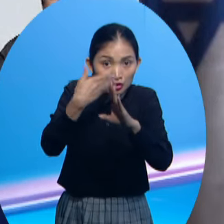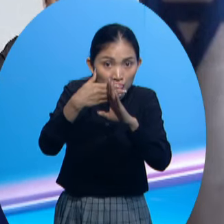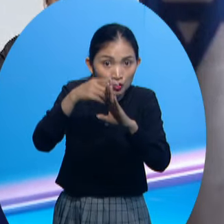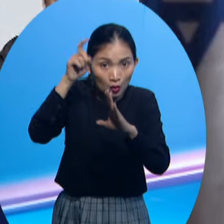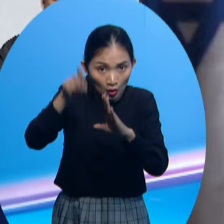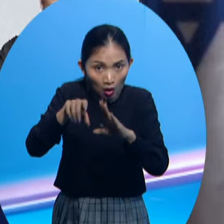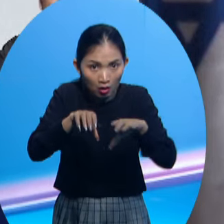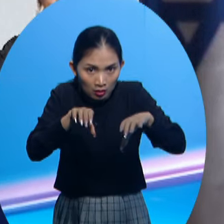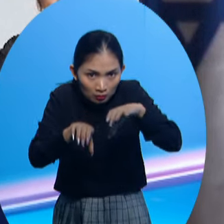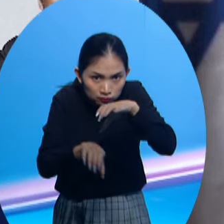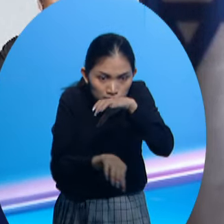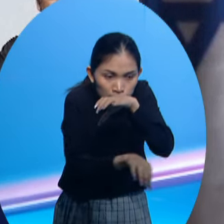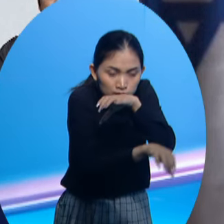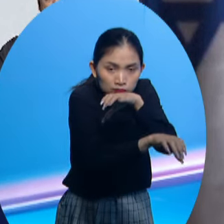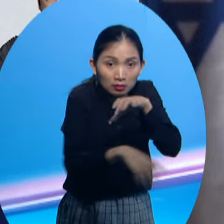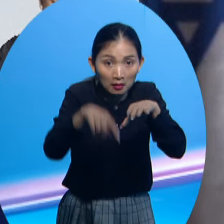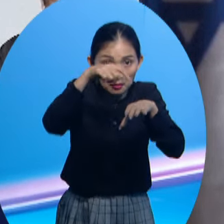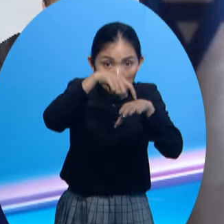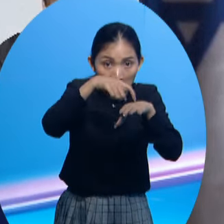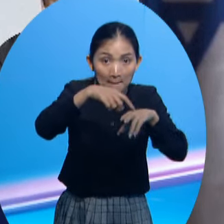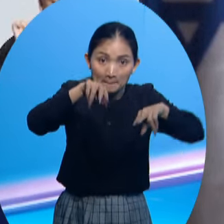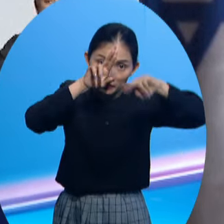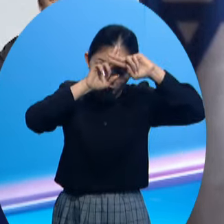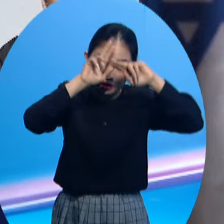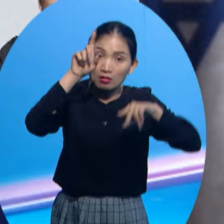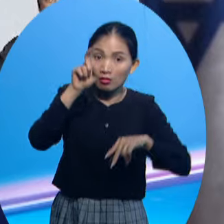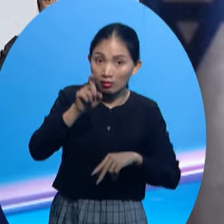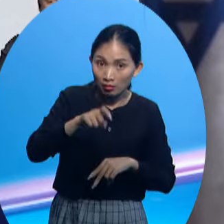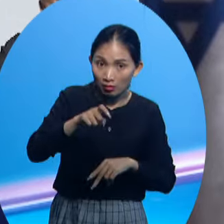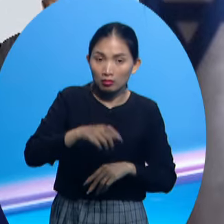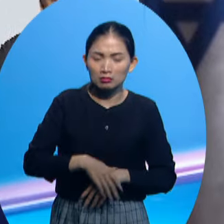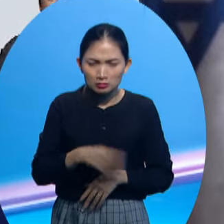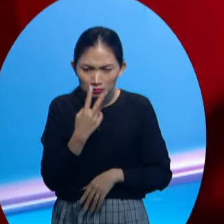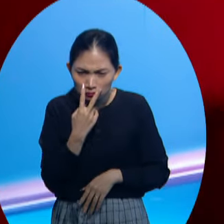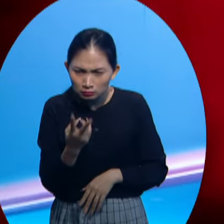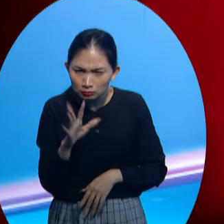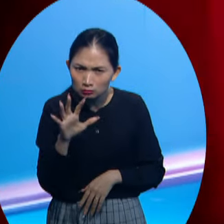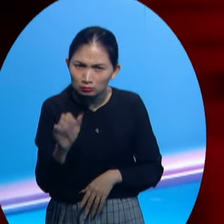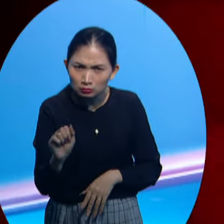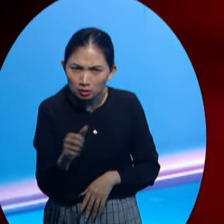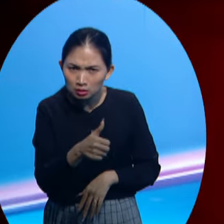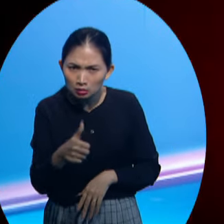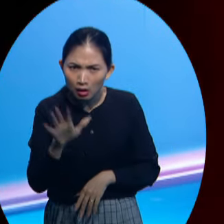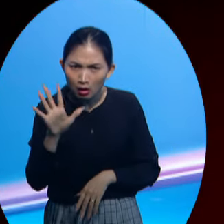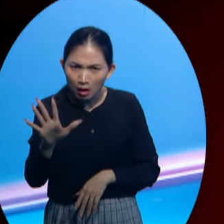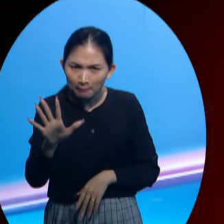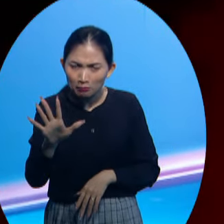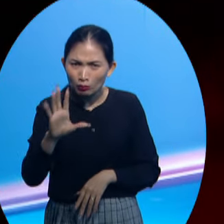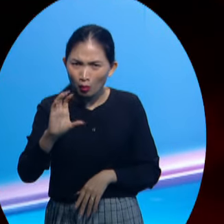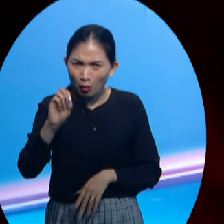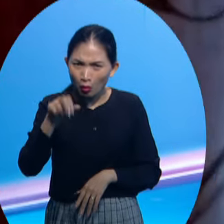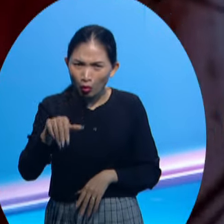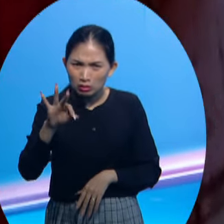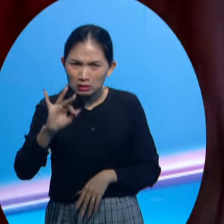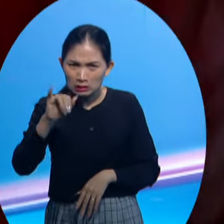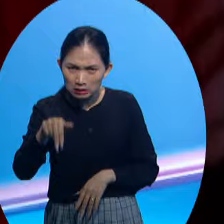đội Israel cũng cho biết họ đã tìm thấy tại đây thi thể của năm con tin Israel trước đó đã được xác định thiệt mạng gồm ba bin sĩ và hai dân